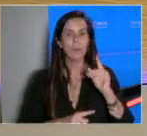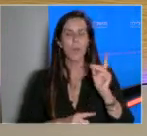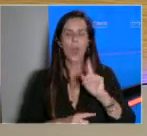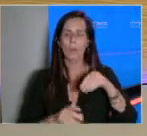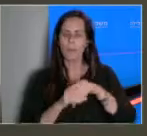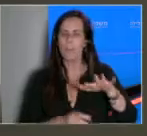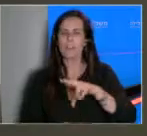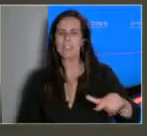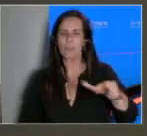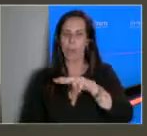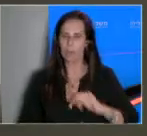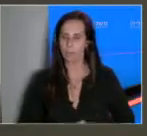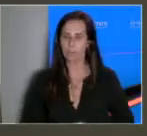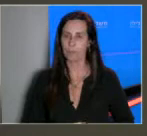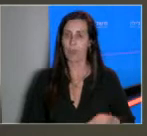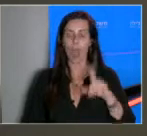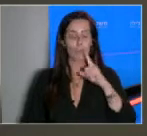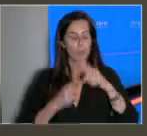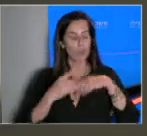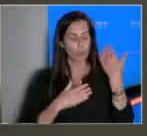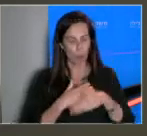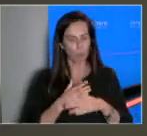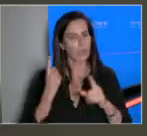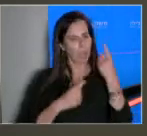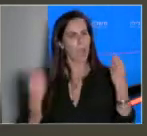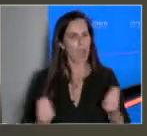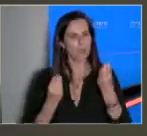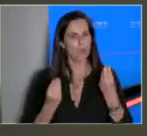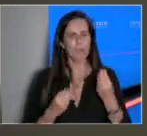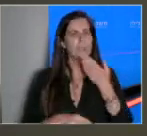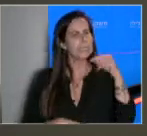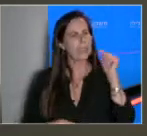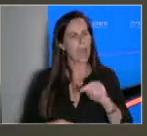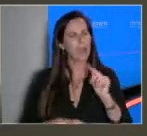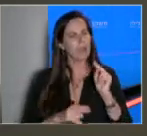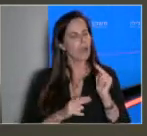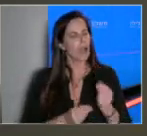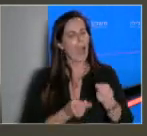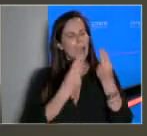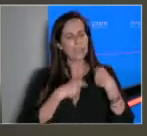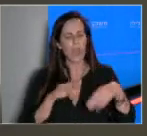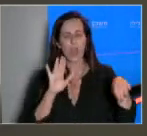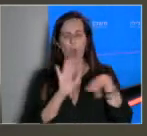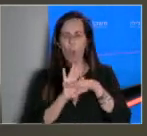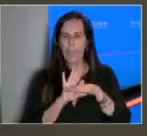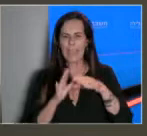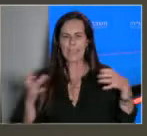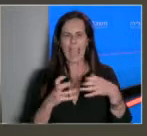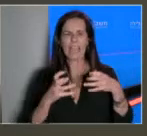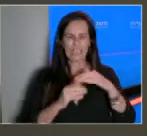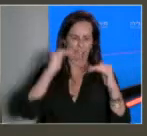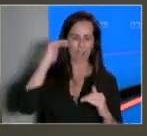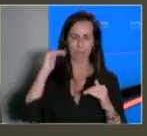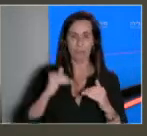לספירה הציבורית. אבל בשנה האחרונה נפל דבר. מדינת ישראל חזרה לחוקי גזע נאלחים.